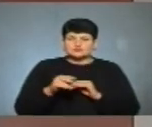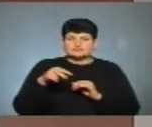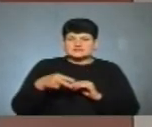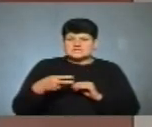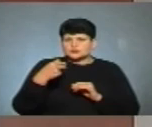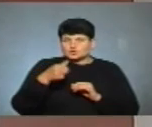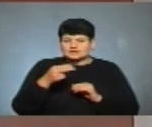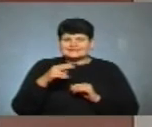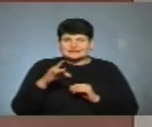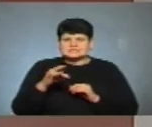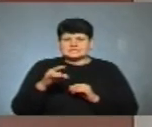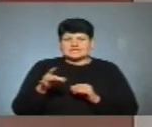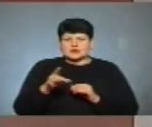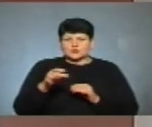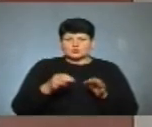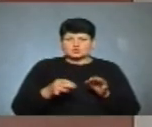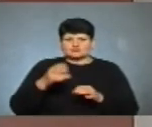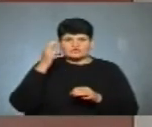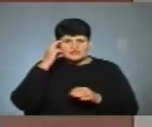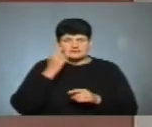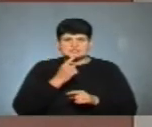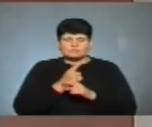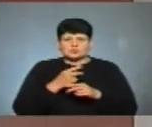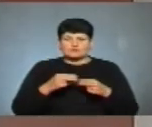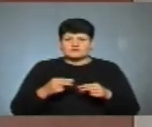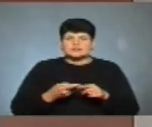року Дарницький районний суд у Києві заборонив